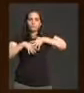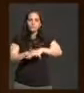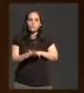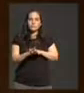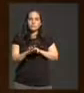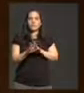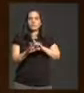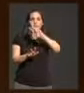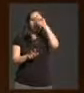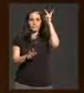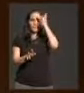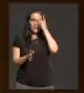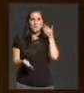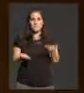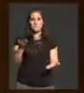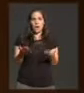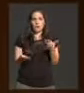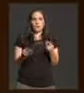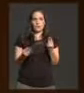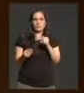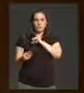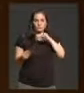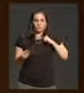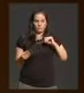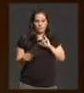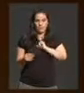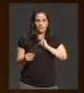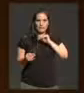beste kirol proiektuetan ere, egon badaudela onartu behar dugu.